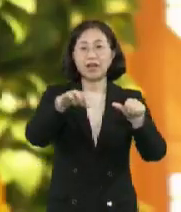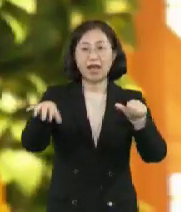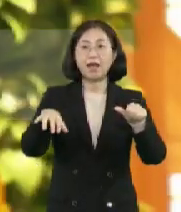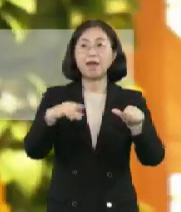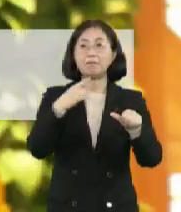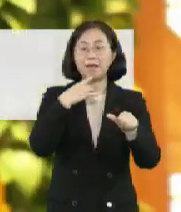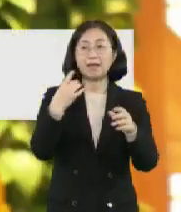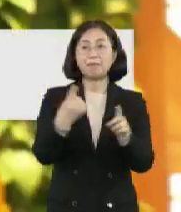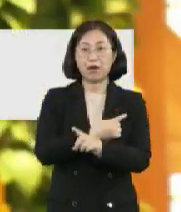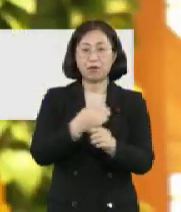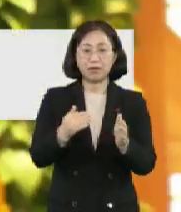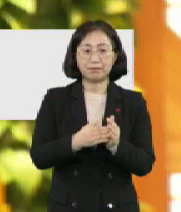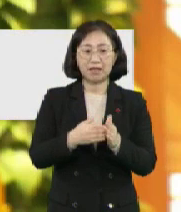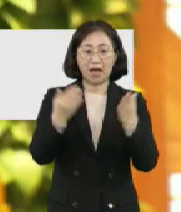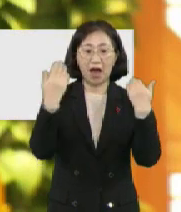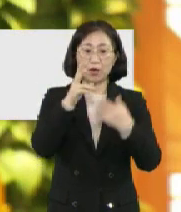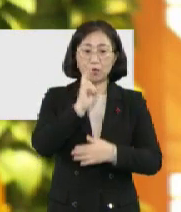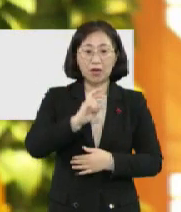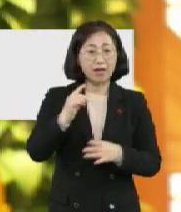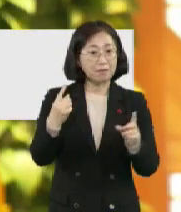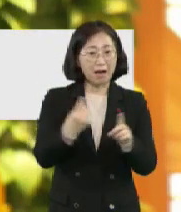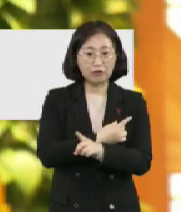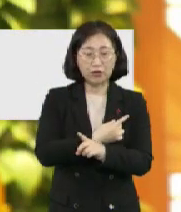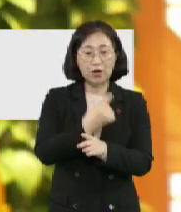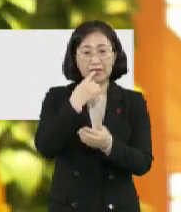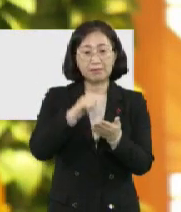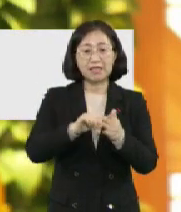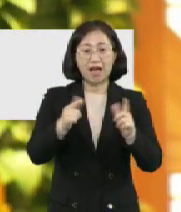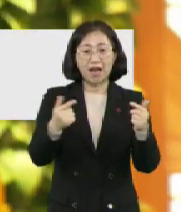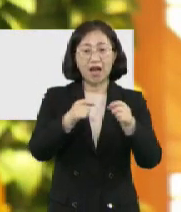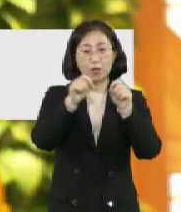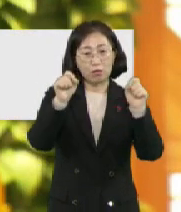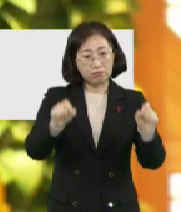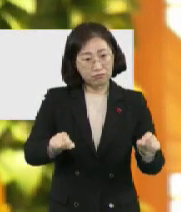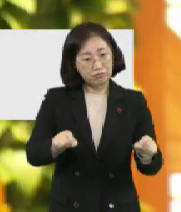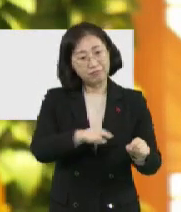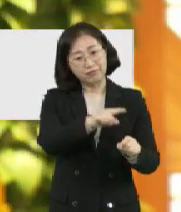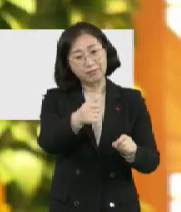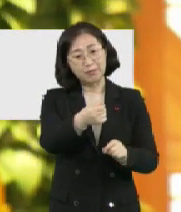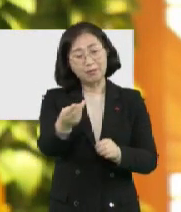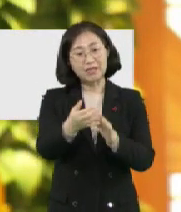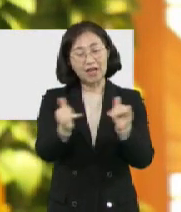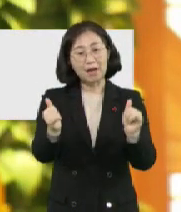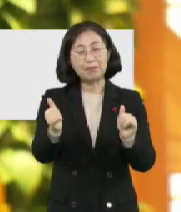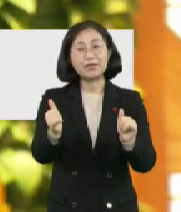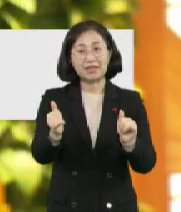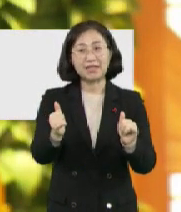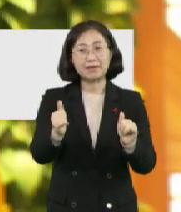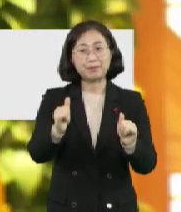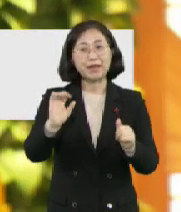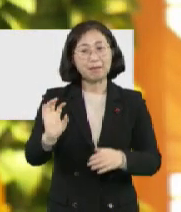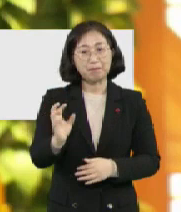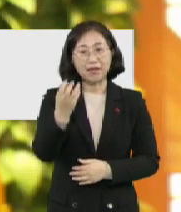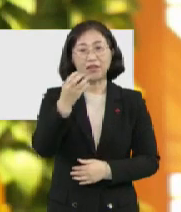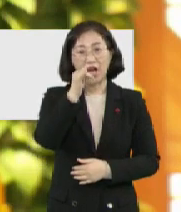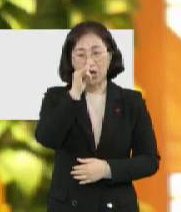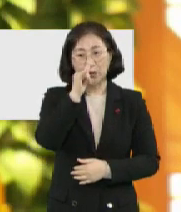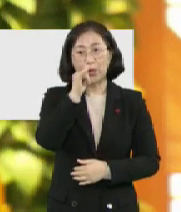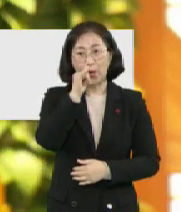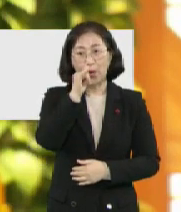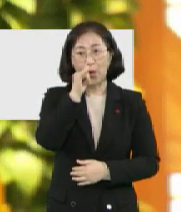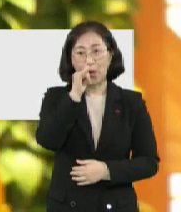바꾸는 일은 쉽지 않은 것 같습니다. 동문회를 중심으로 해서 교가 교체에 대해서